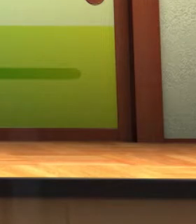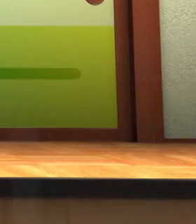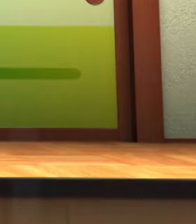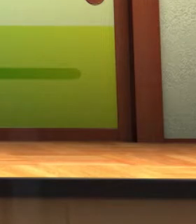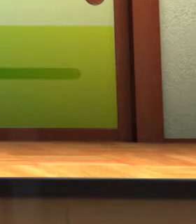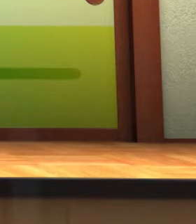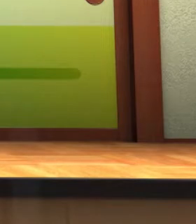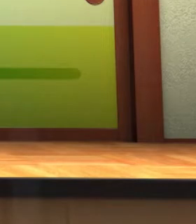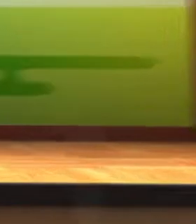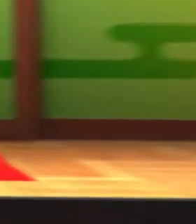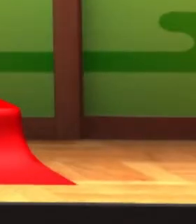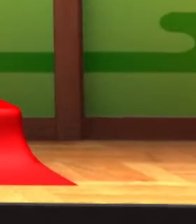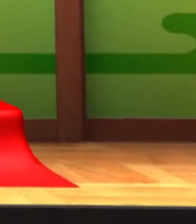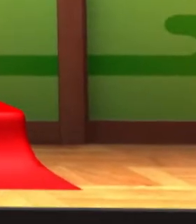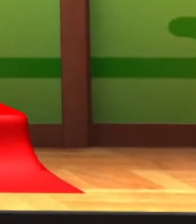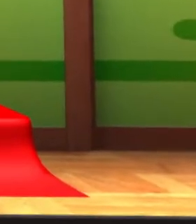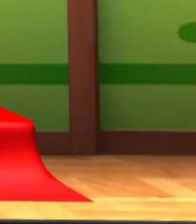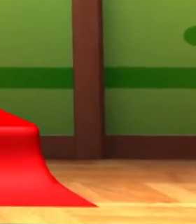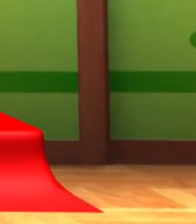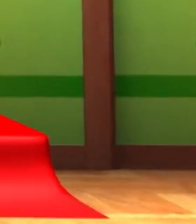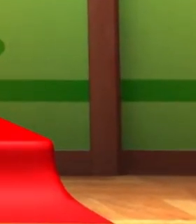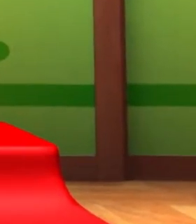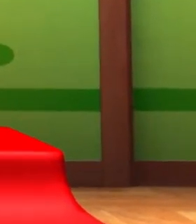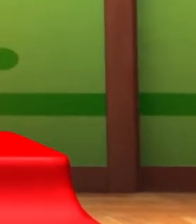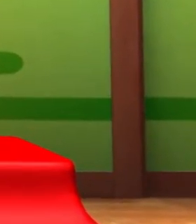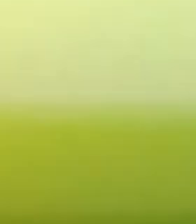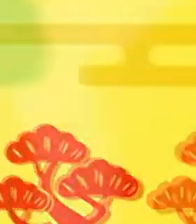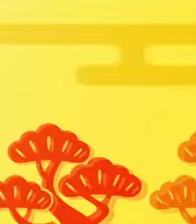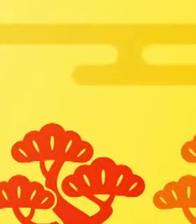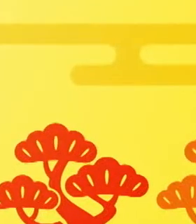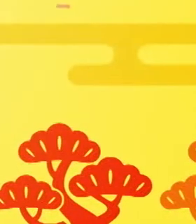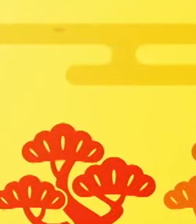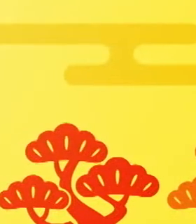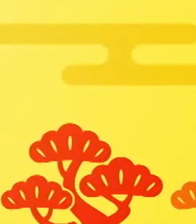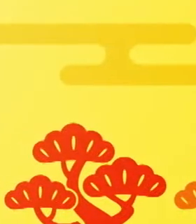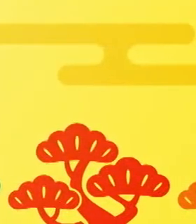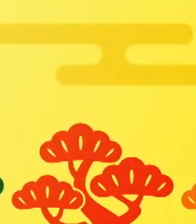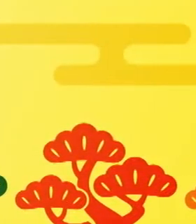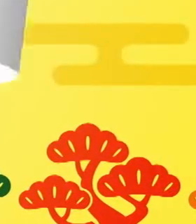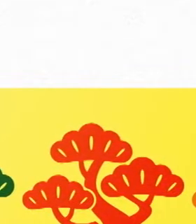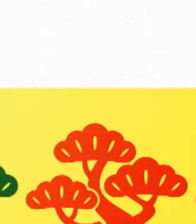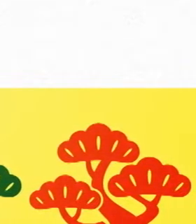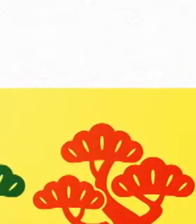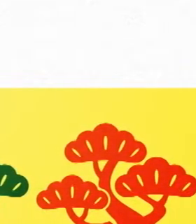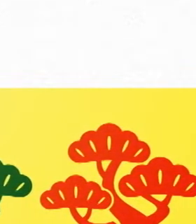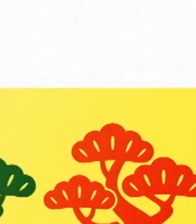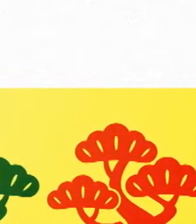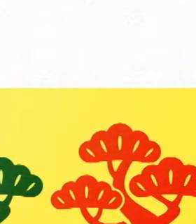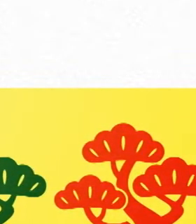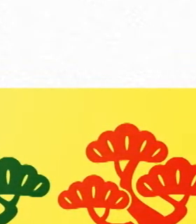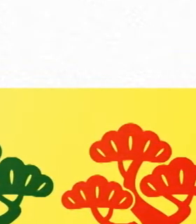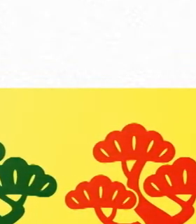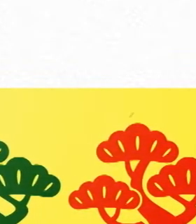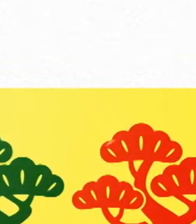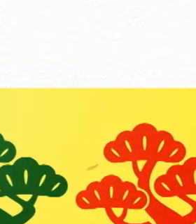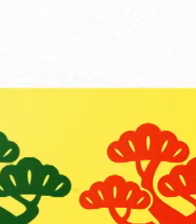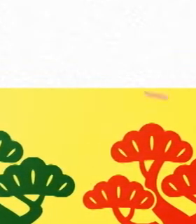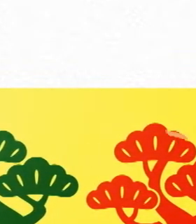始まり始まり、今日の焦点北九州、お題は 大学演劇ラボ。